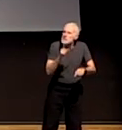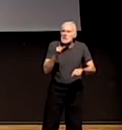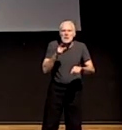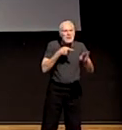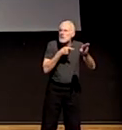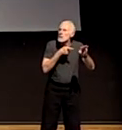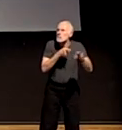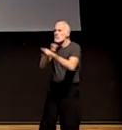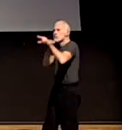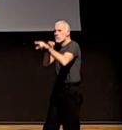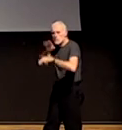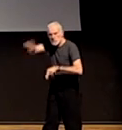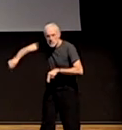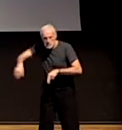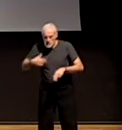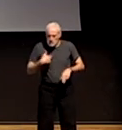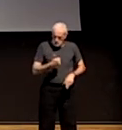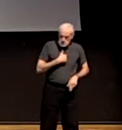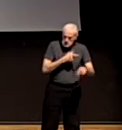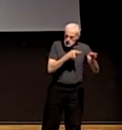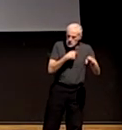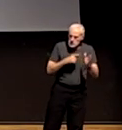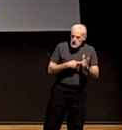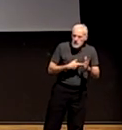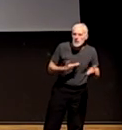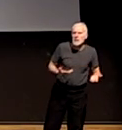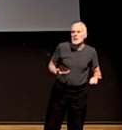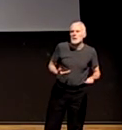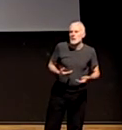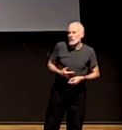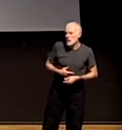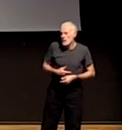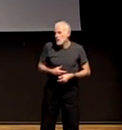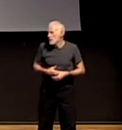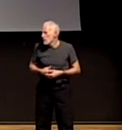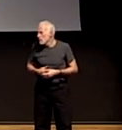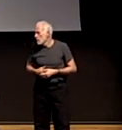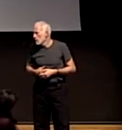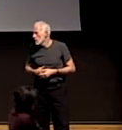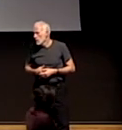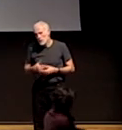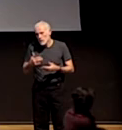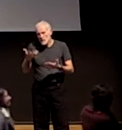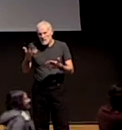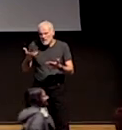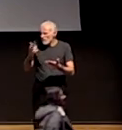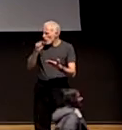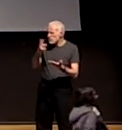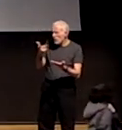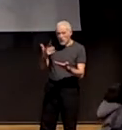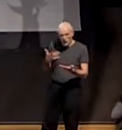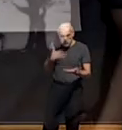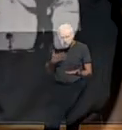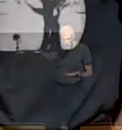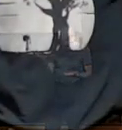et en plus les nocturnes de la mauvaise réputation qui était qui s'ajouté en plus mais voilà c'est pour supprimer ces oiseaux qui servent à